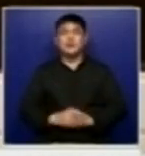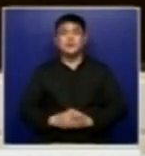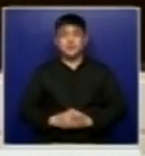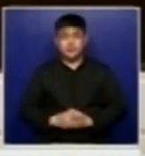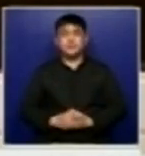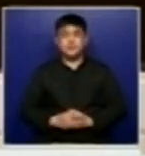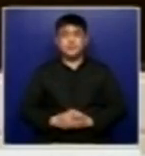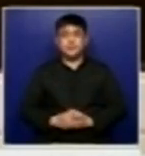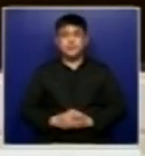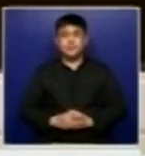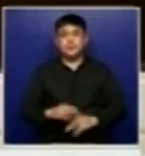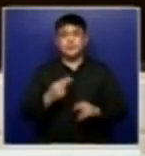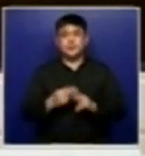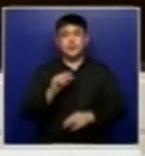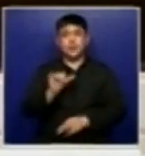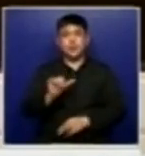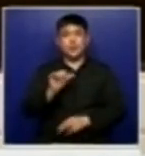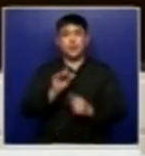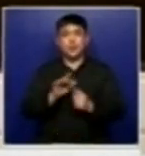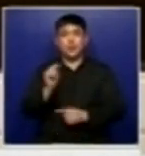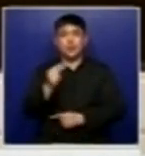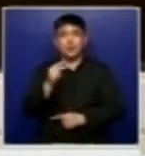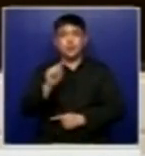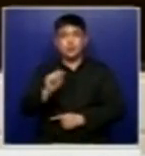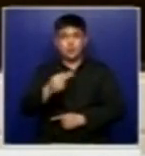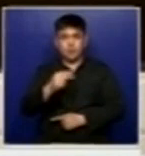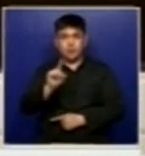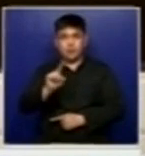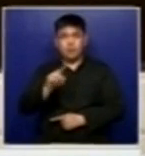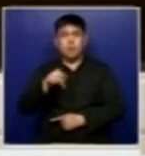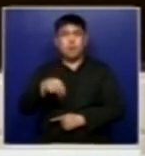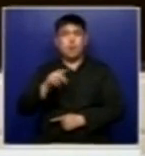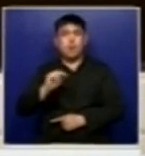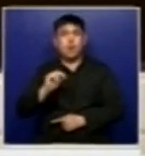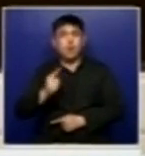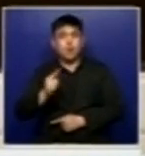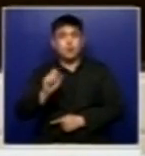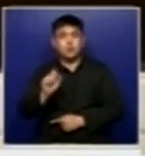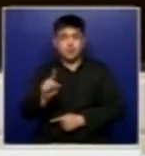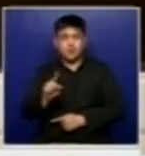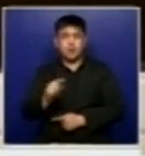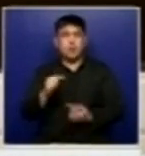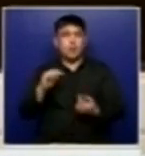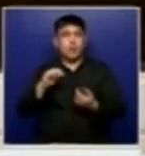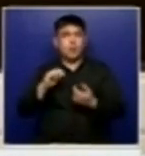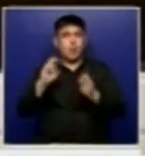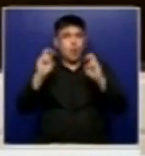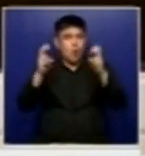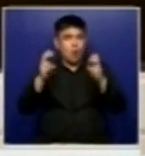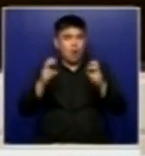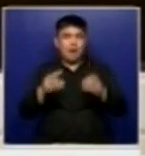ของท่านยุทธพงศ์จรัสเถียรเกี่ยวกับเรื่องบ่อนการพนันครับขอเชิญท่